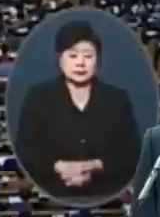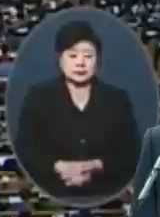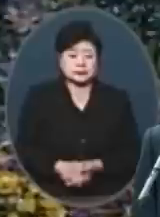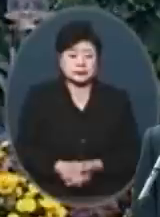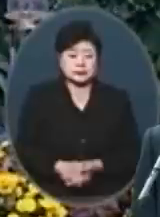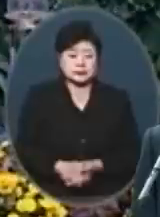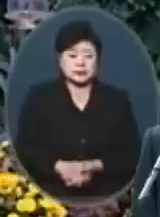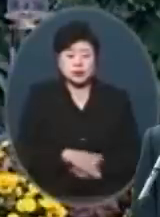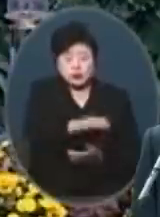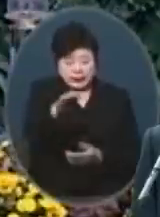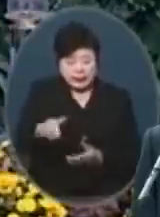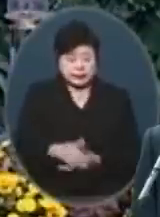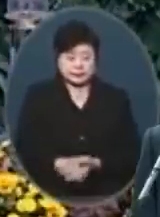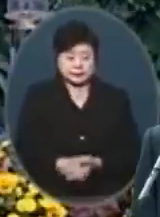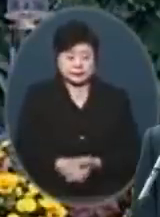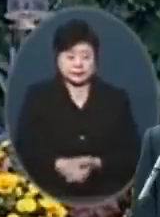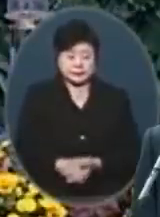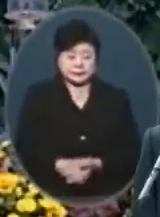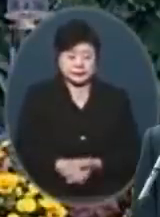우리가